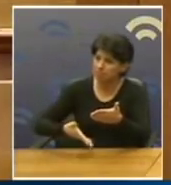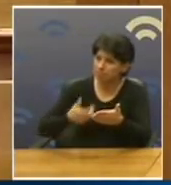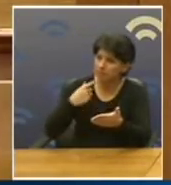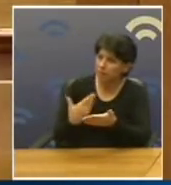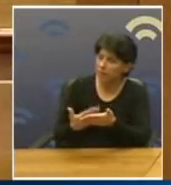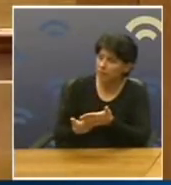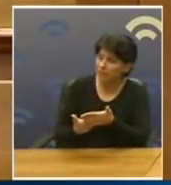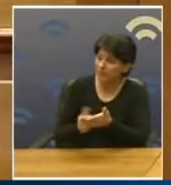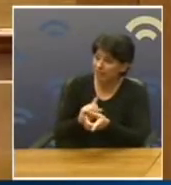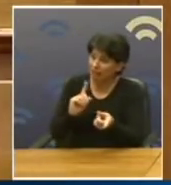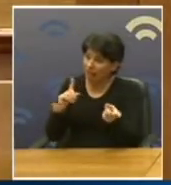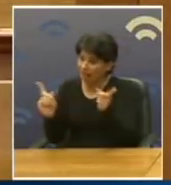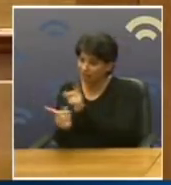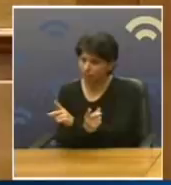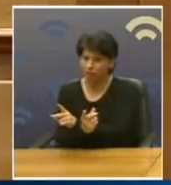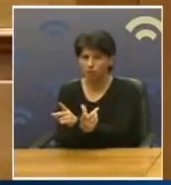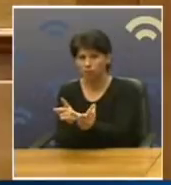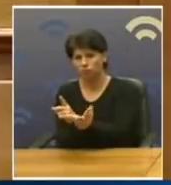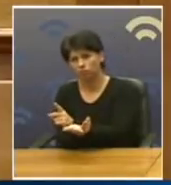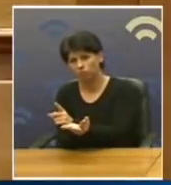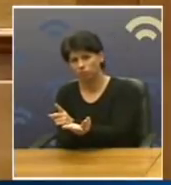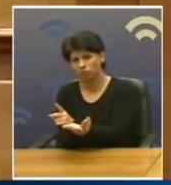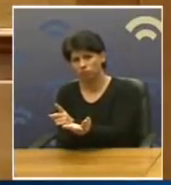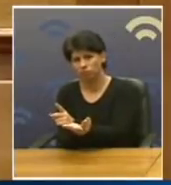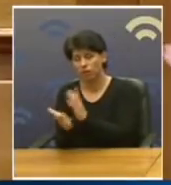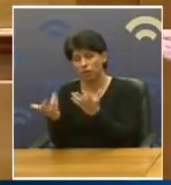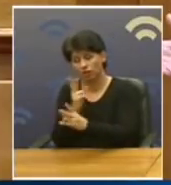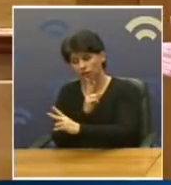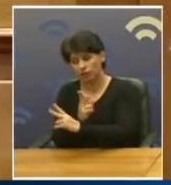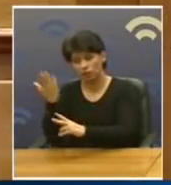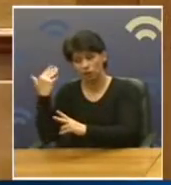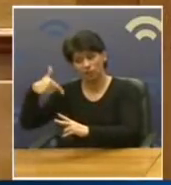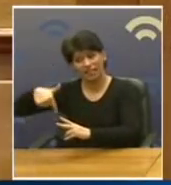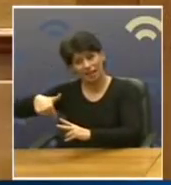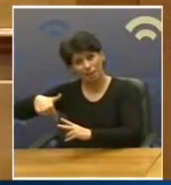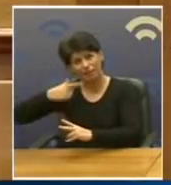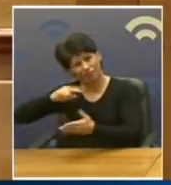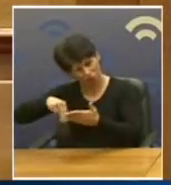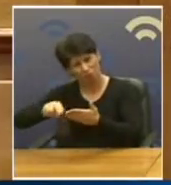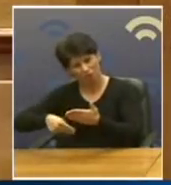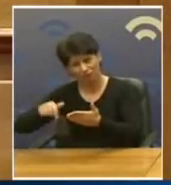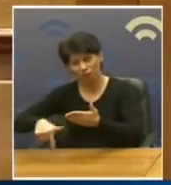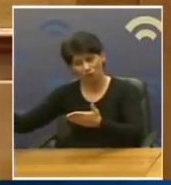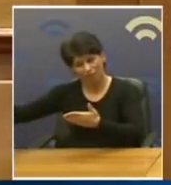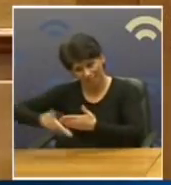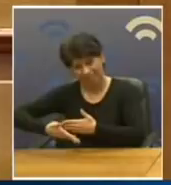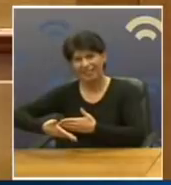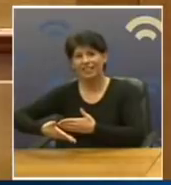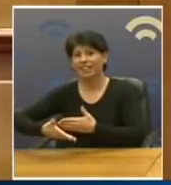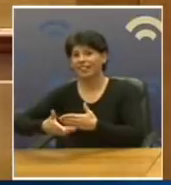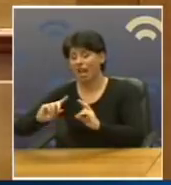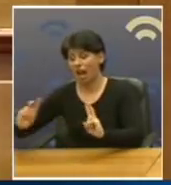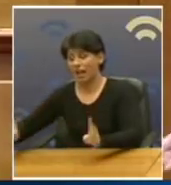για τα ακριβώς αντίθετα. Εκτός αν δεν είχατε σύμβουλο τότε τον κύριο Γεραπετρίδη, γι' αυτό υπογράφατε. Και τώρα